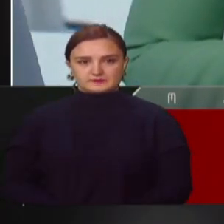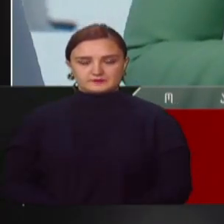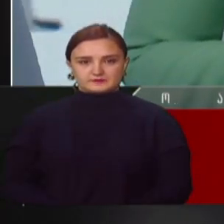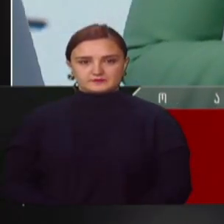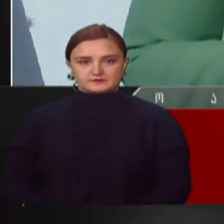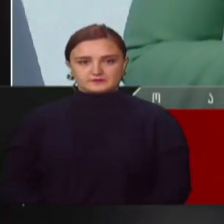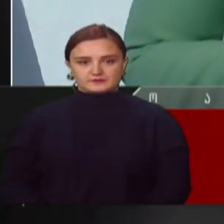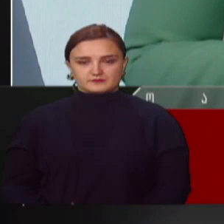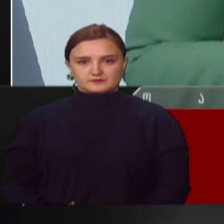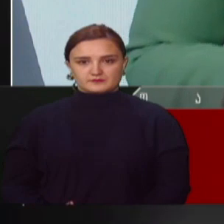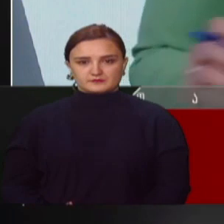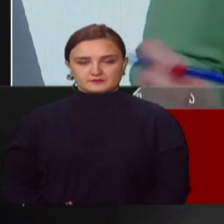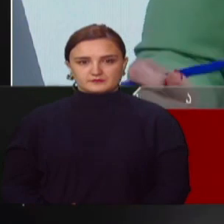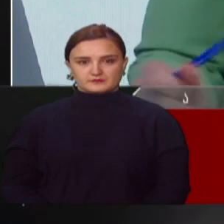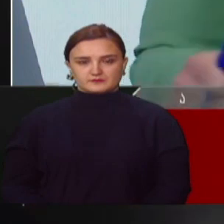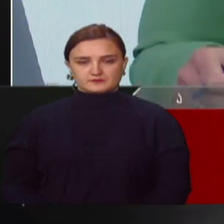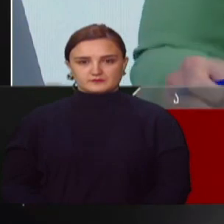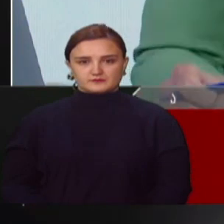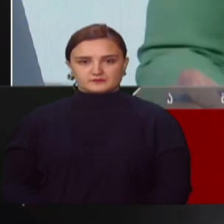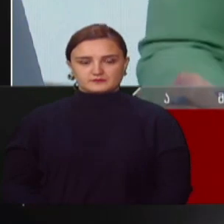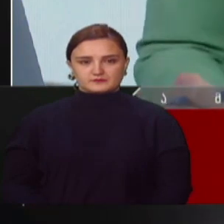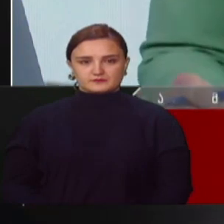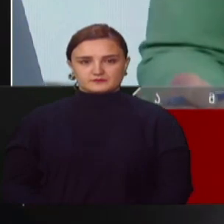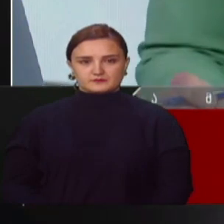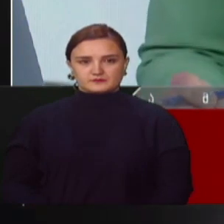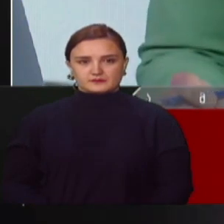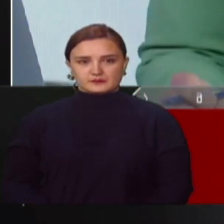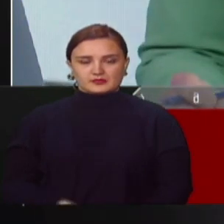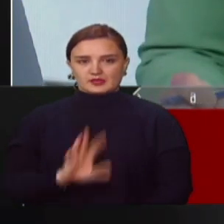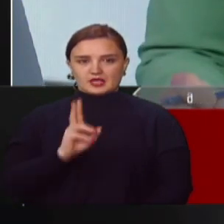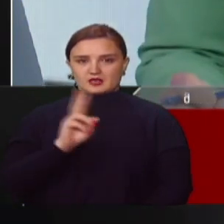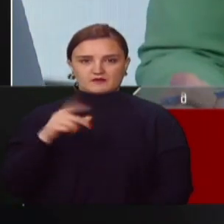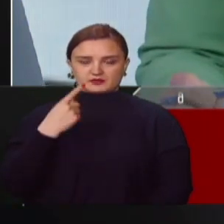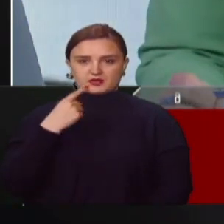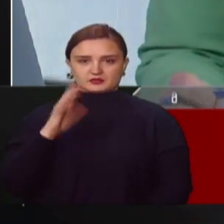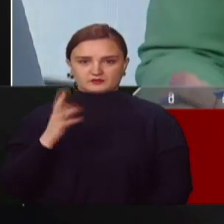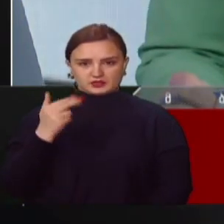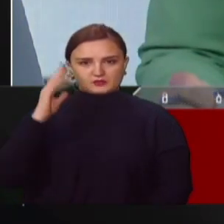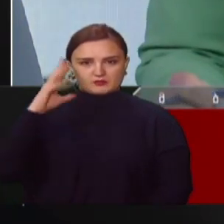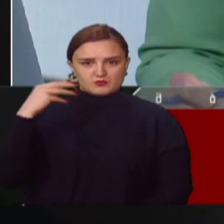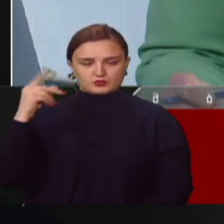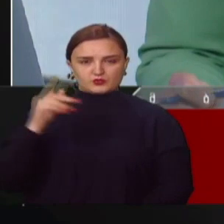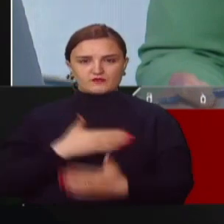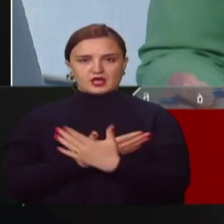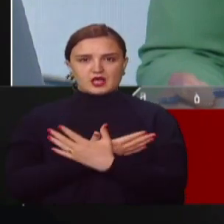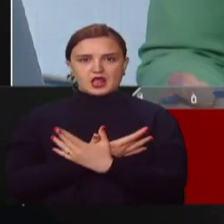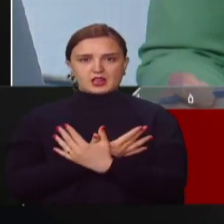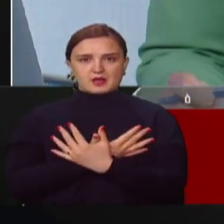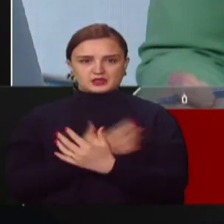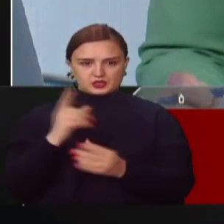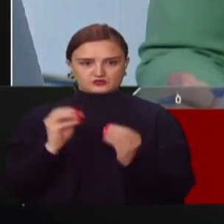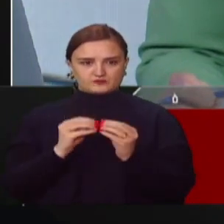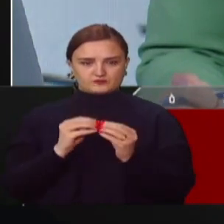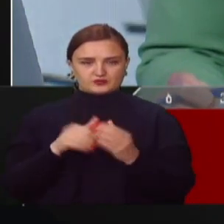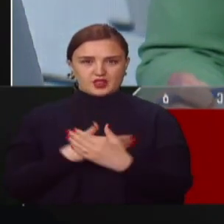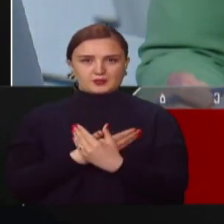არა, მოლდოვაში არავინ არ თქვა, რომ არ არის წარმატებული. თქვათ ალბანეთში ეხლაც გრძელდება ეს პროცესი და